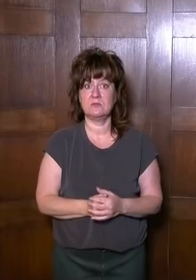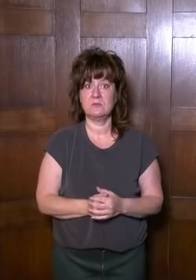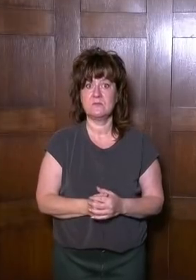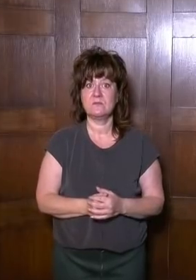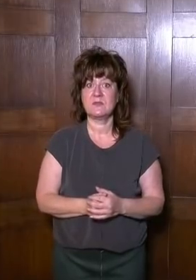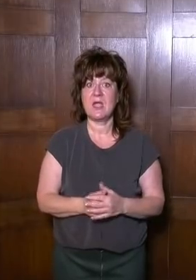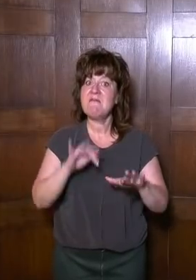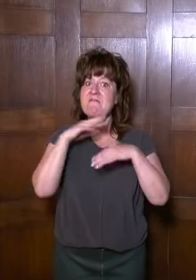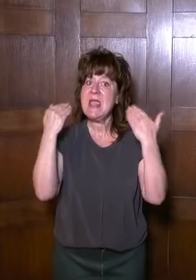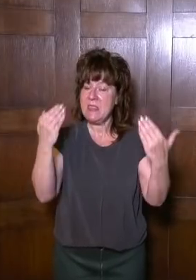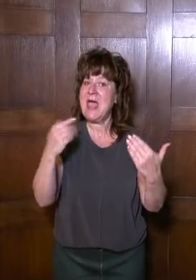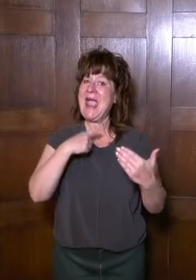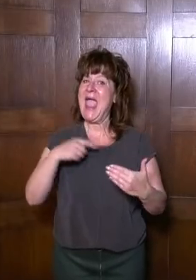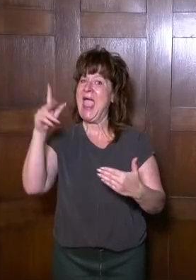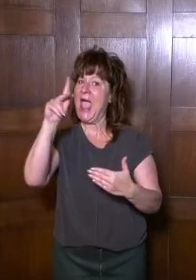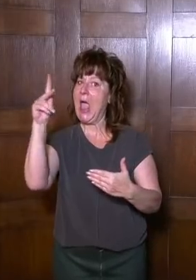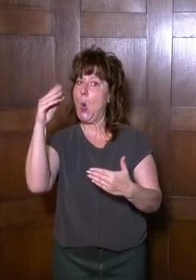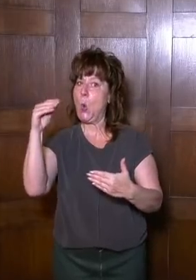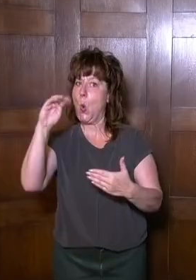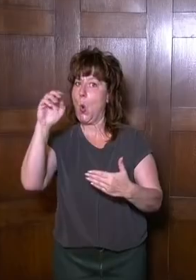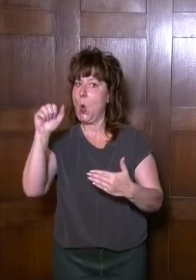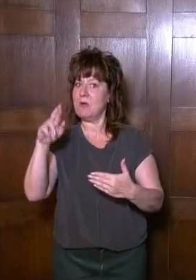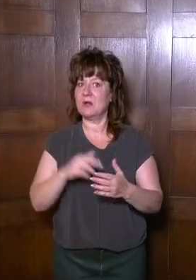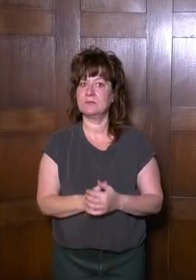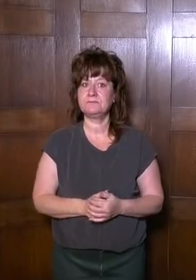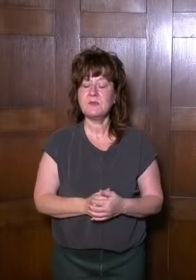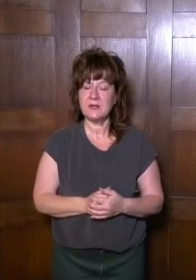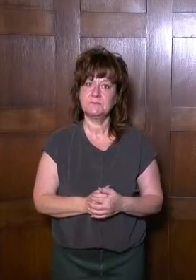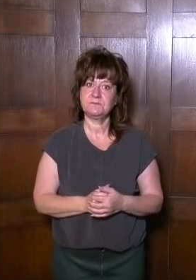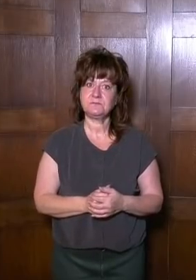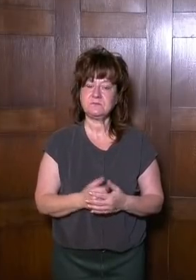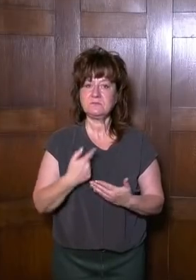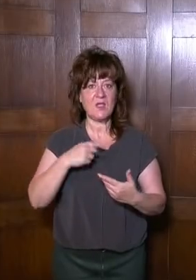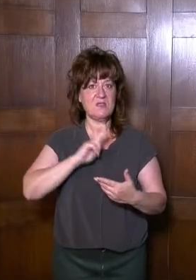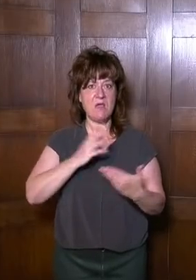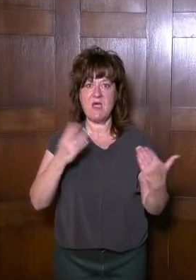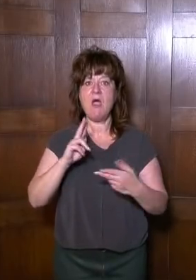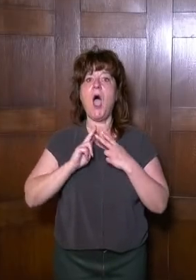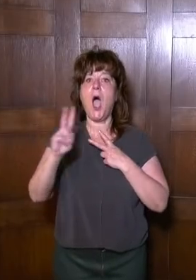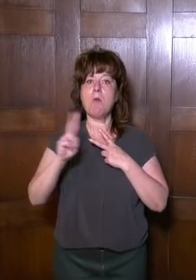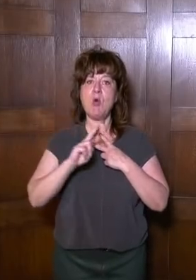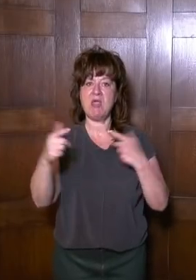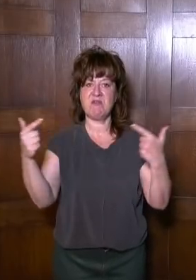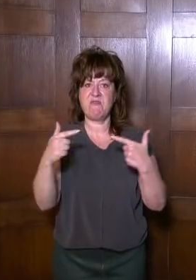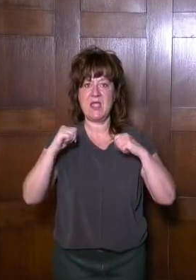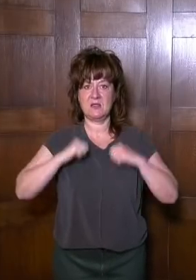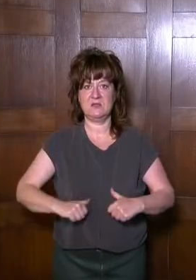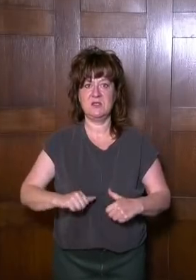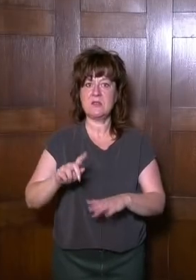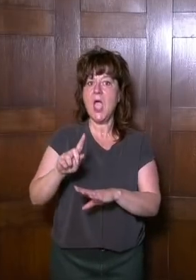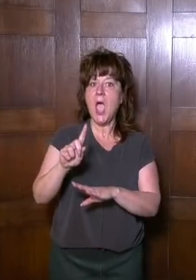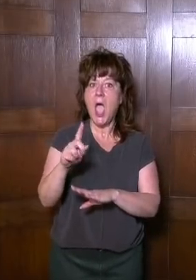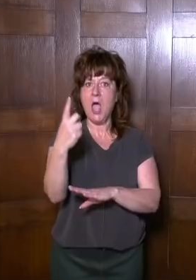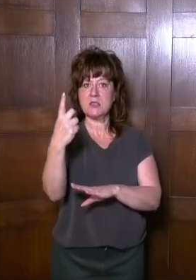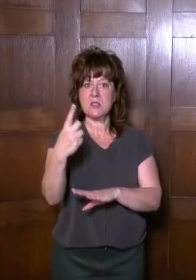Vielen Dank, Herr Koma, jetzt. Ja, also wir sind in ambulanter Pflegedienst. Der erste Schock, als